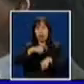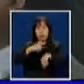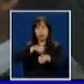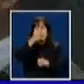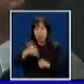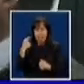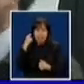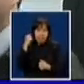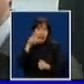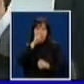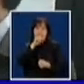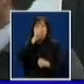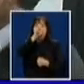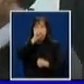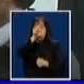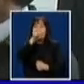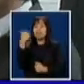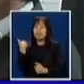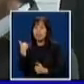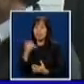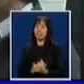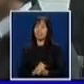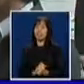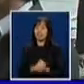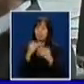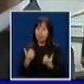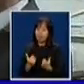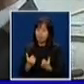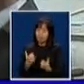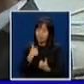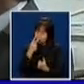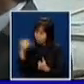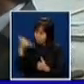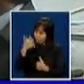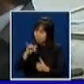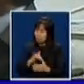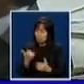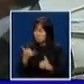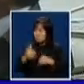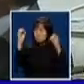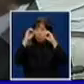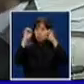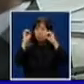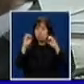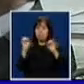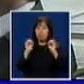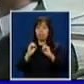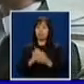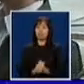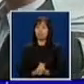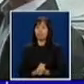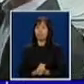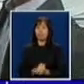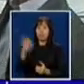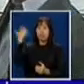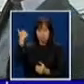ไก่ขันแล้วท่านครับเคยมาฟาร์มไก่บ้างไหมฮะก่อนนั้นเนี่ย ผมยังไม่เคยมาที่เกษตรที่นี่นะครับ ครับ ตอนนั้นไปก็ไ